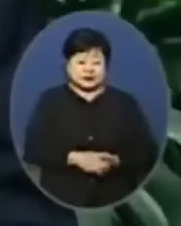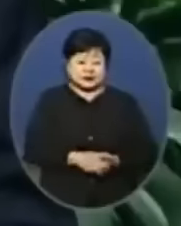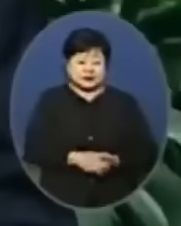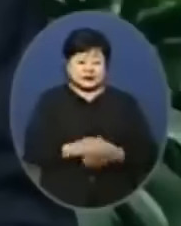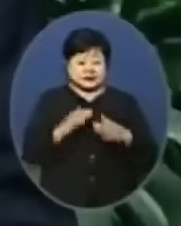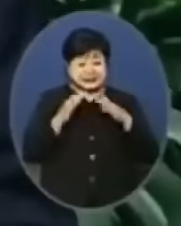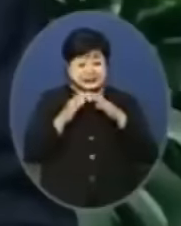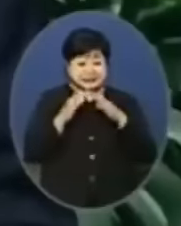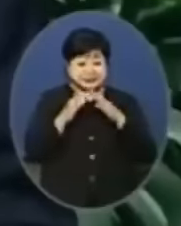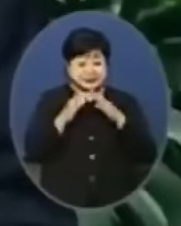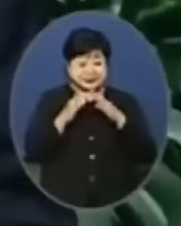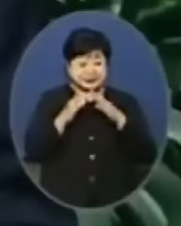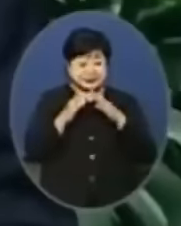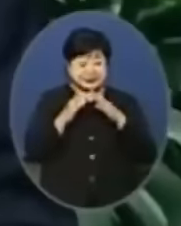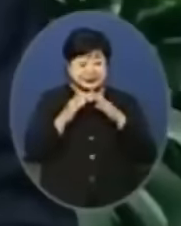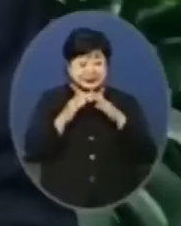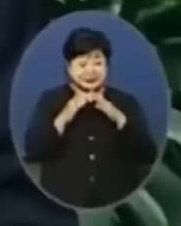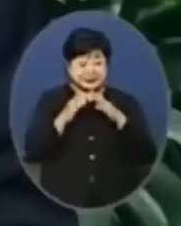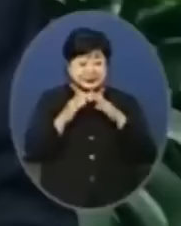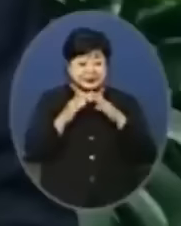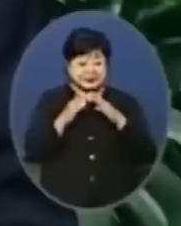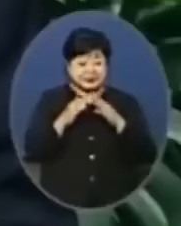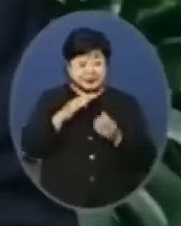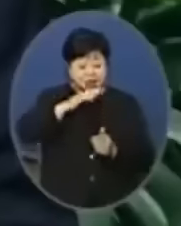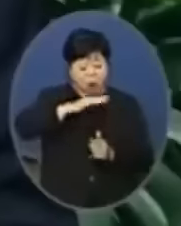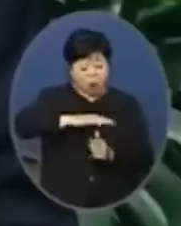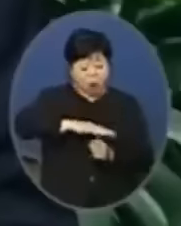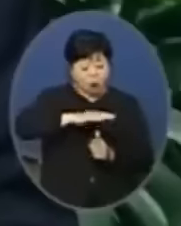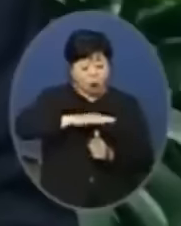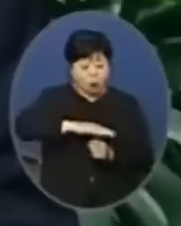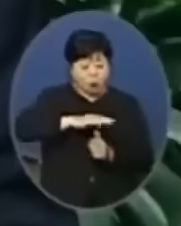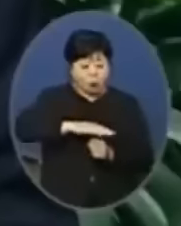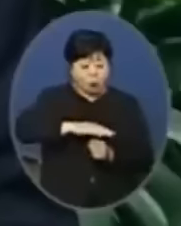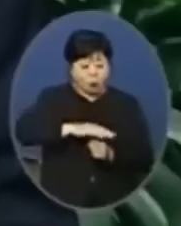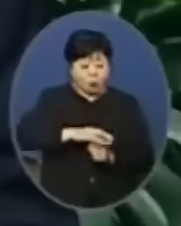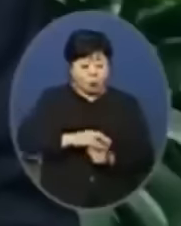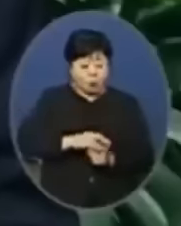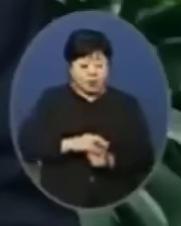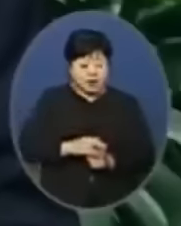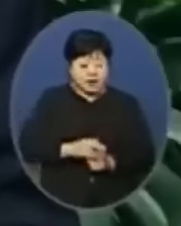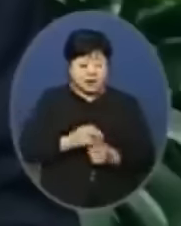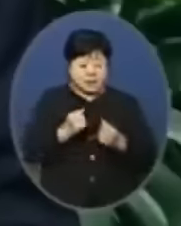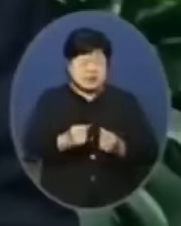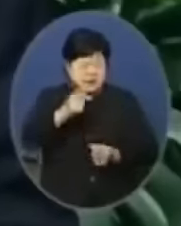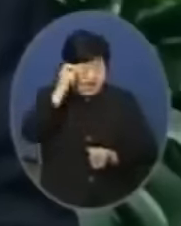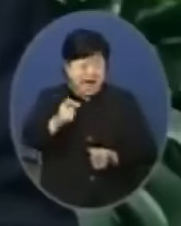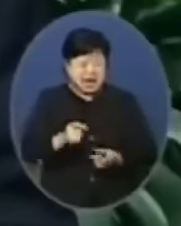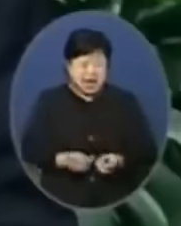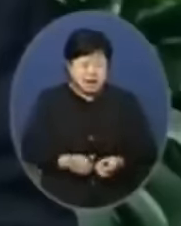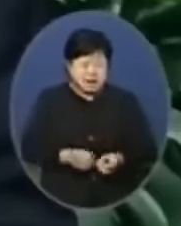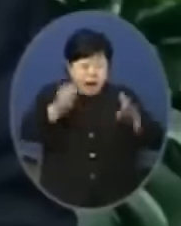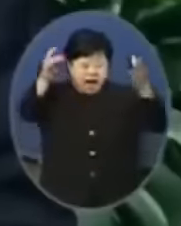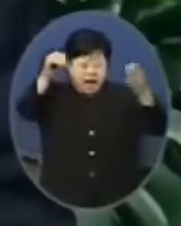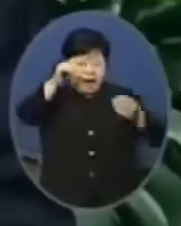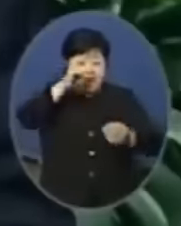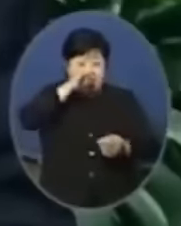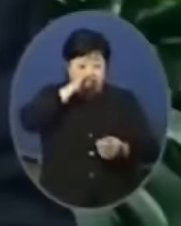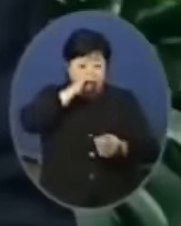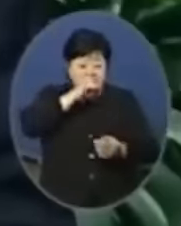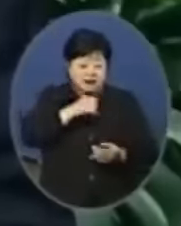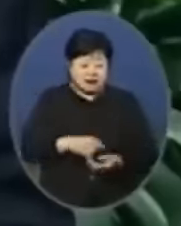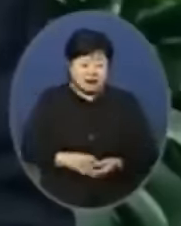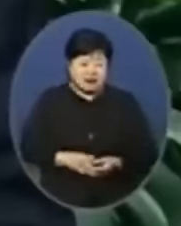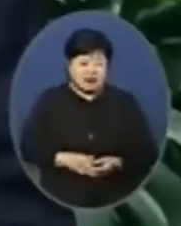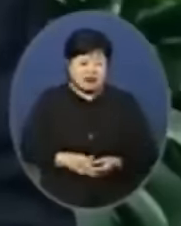집에 10대 손주가 있으면 10대 손주는 다이나마이트입니다. 폭발적으로 힘이 있어서 뛰고